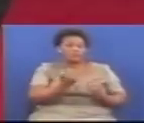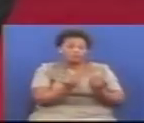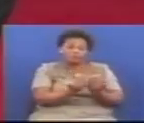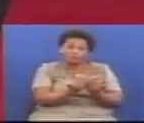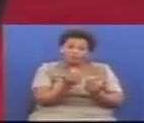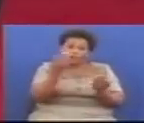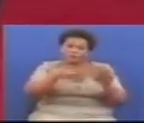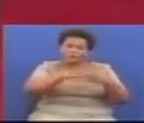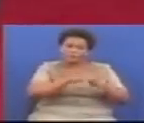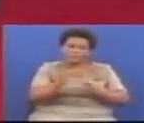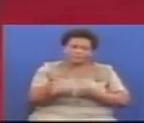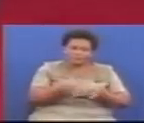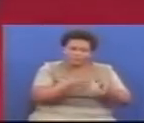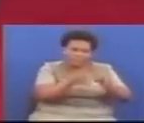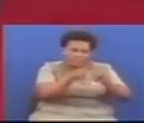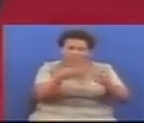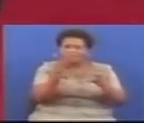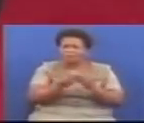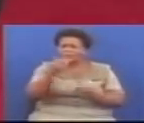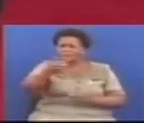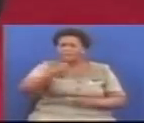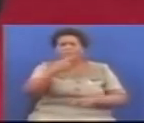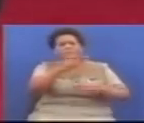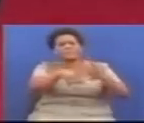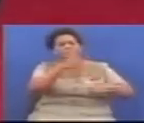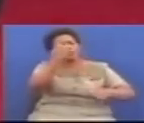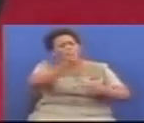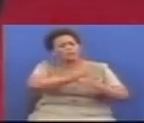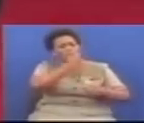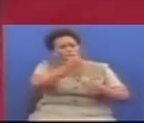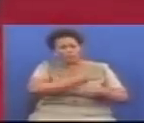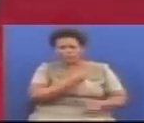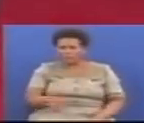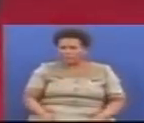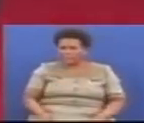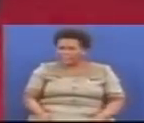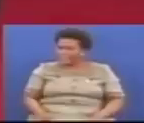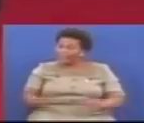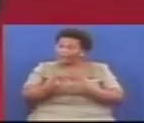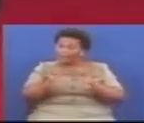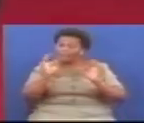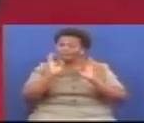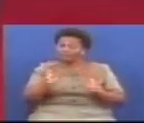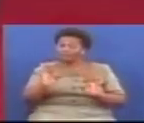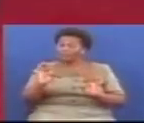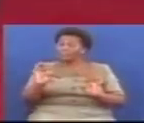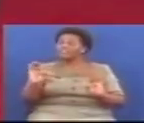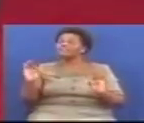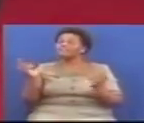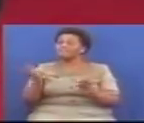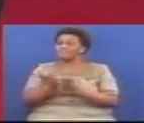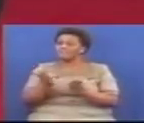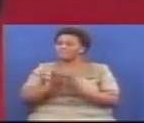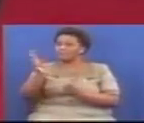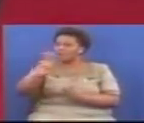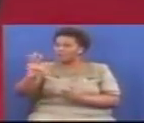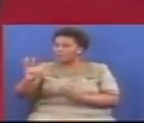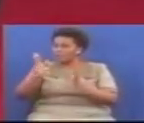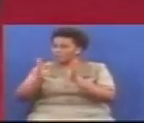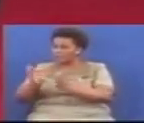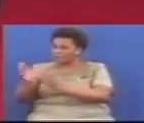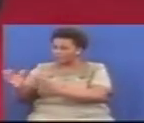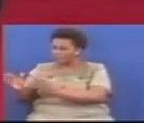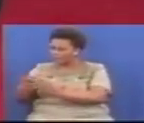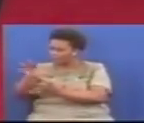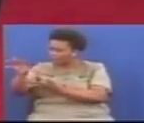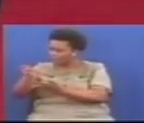kazi kwa sababu wameaminiwa na watu wao, uwezo wa serikali kutaruhusiwa, lakini halmashauri zetu wajipange. Kila kinachopatikana wasiwasahau wenye vitu